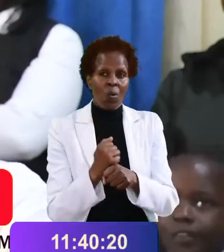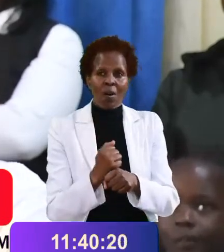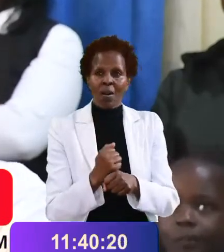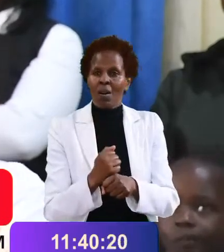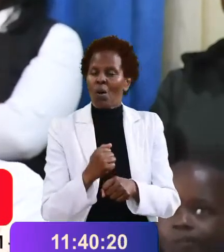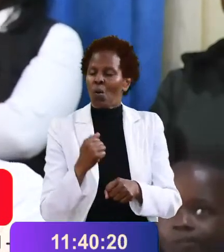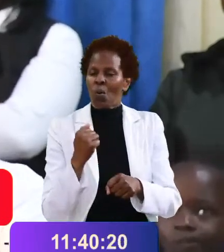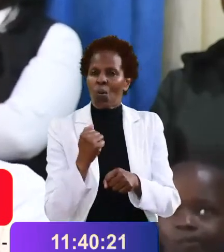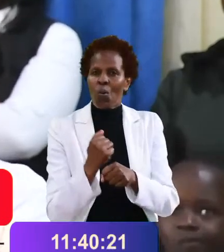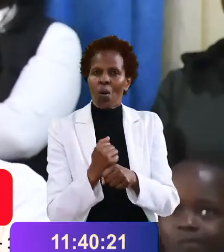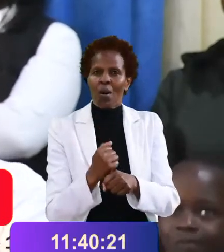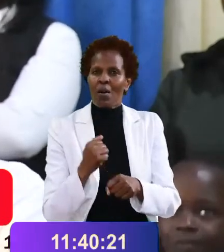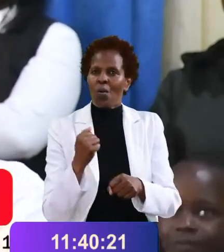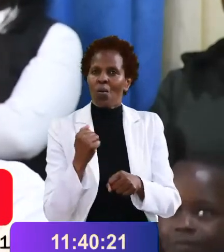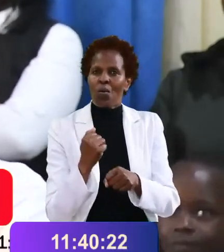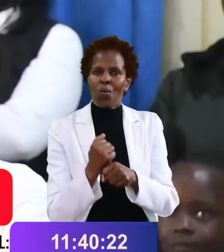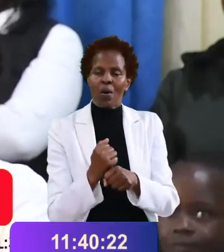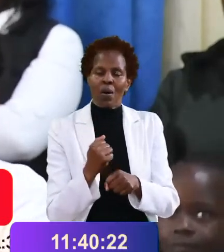nitafanya